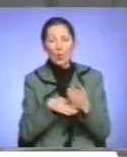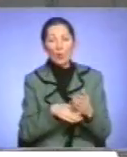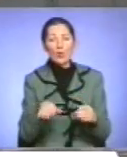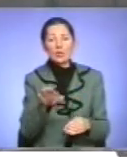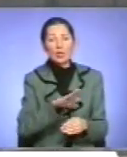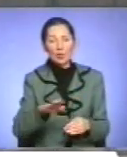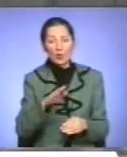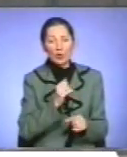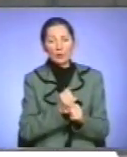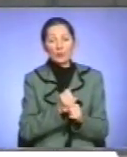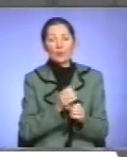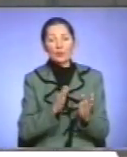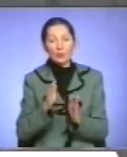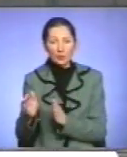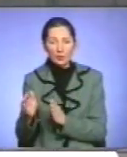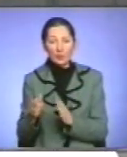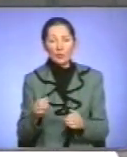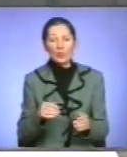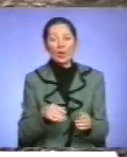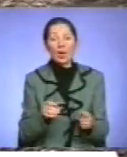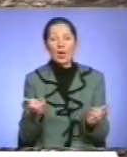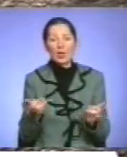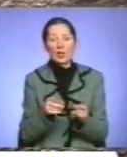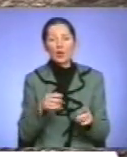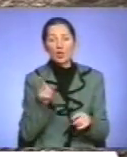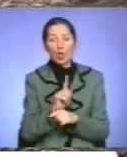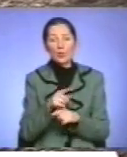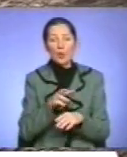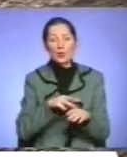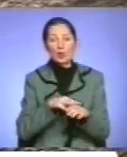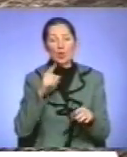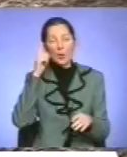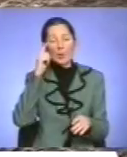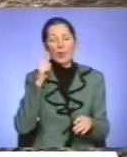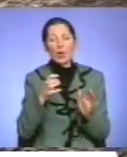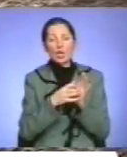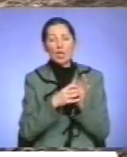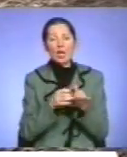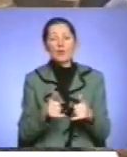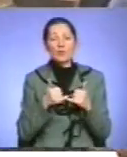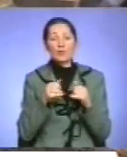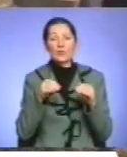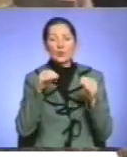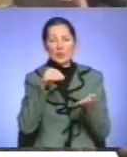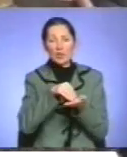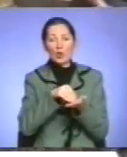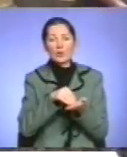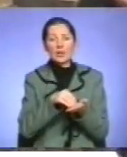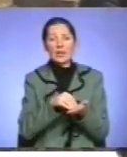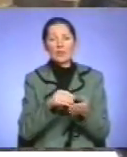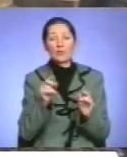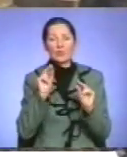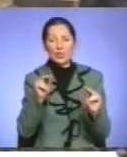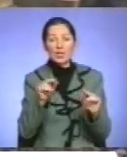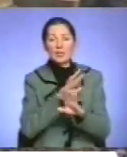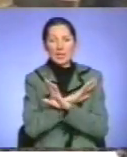спортивні площадки. До слова, подбали тернопільські міліціонери і про пам'ятний знак, встановлений на честь загиблих працівників міліції, що у парку Національного